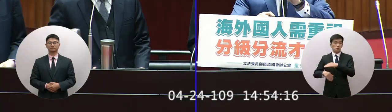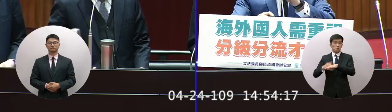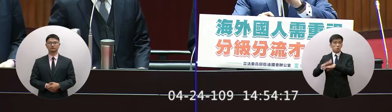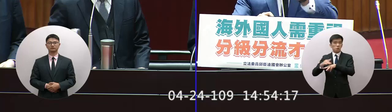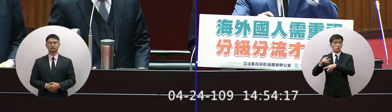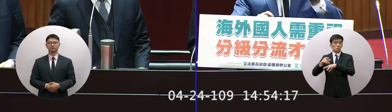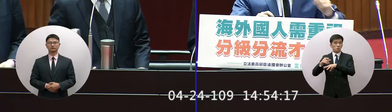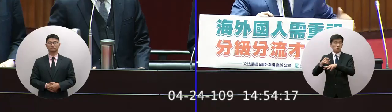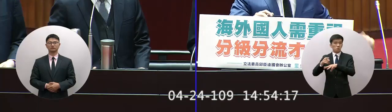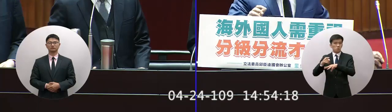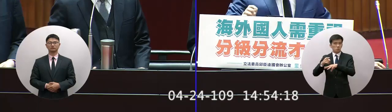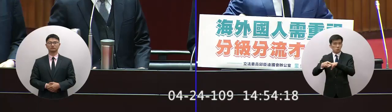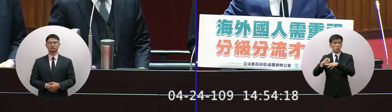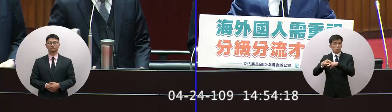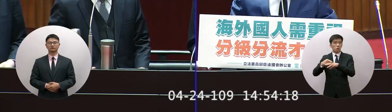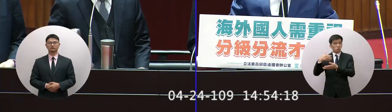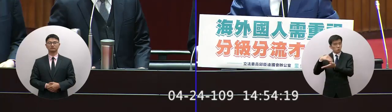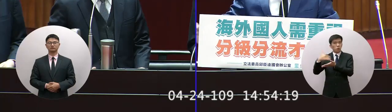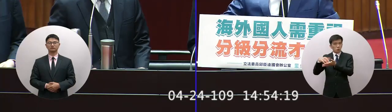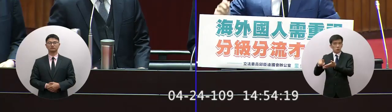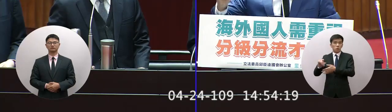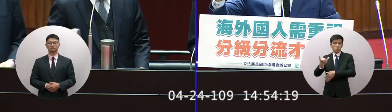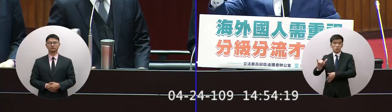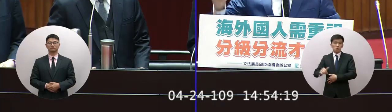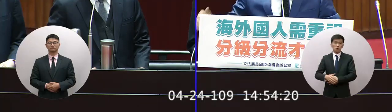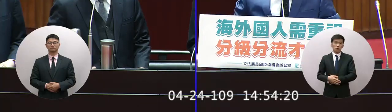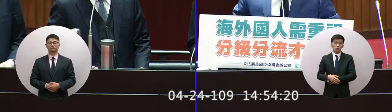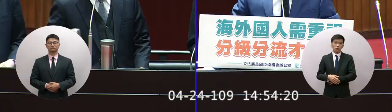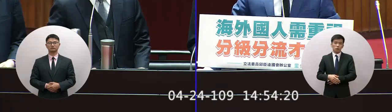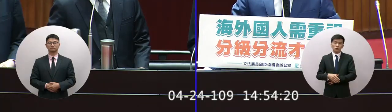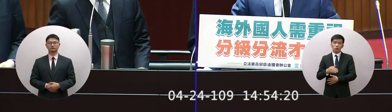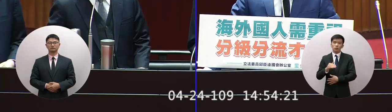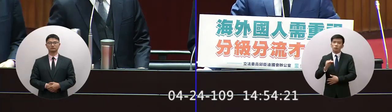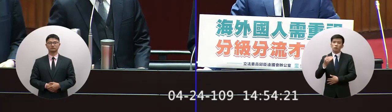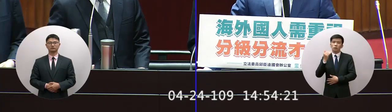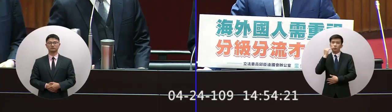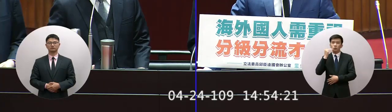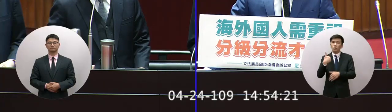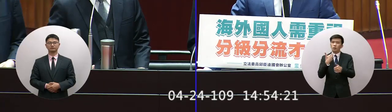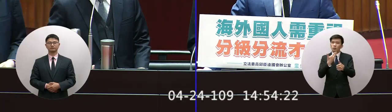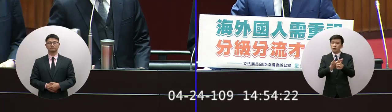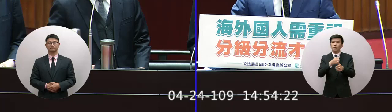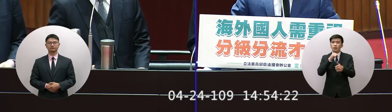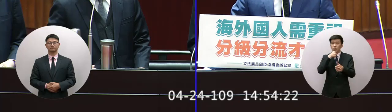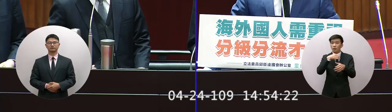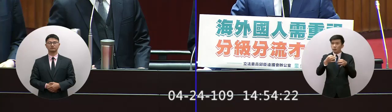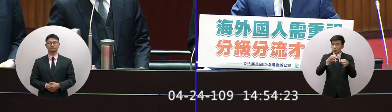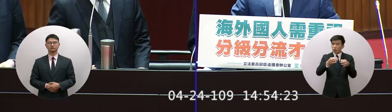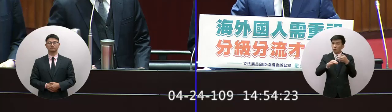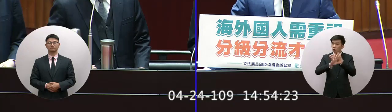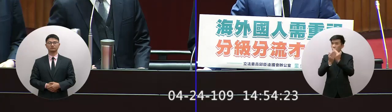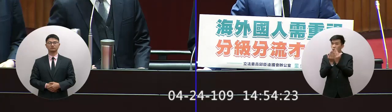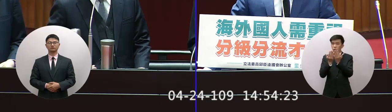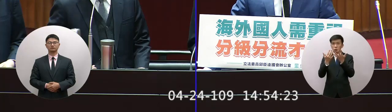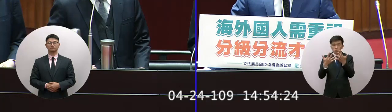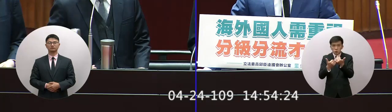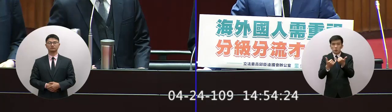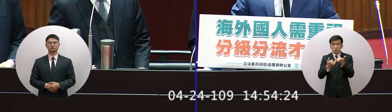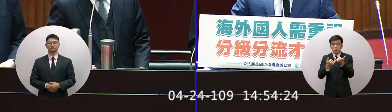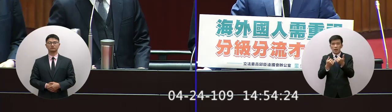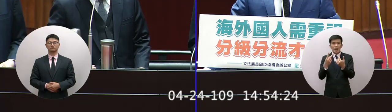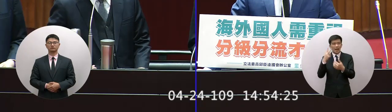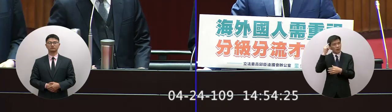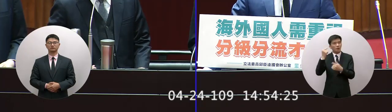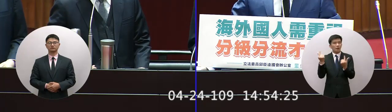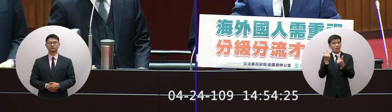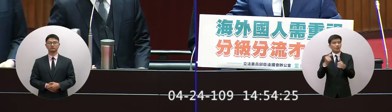个外交动作，我个人是觉得很好。可是你好在台商，跟在海外留学生有一种相对剥夺感，你听我意